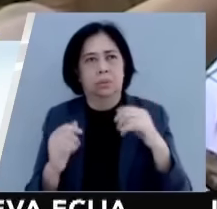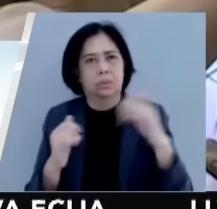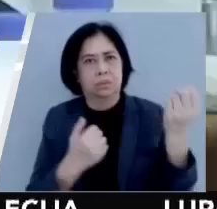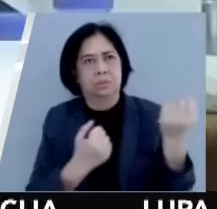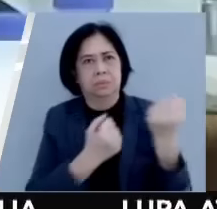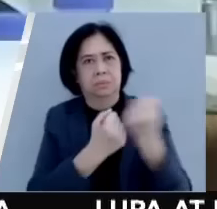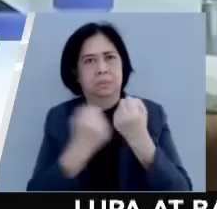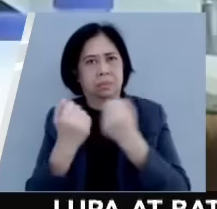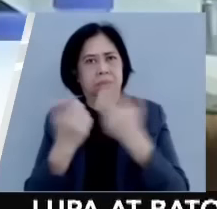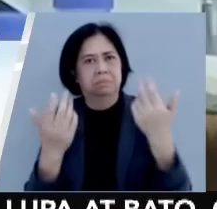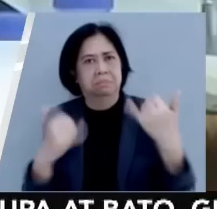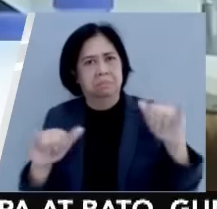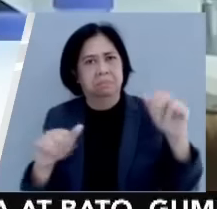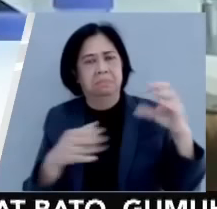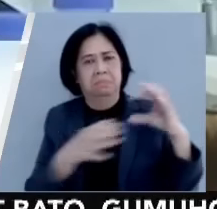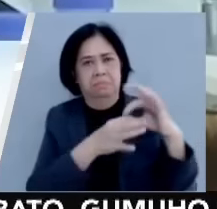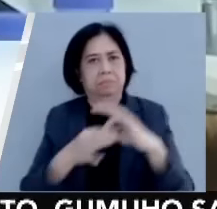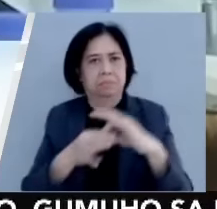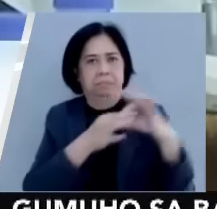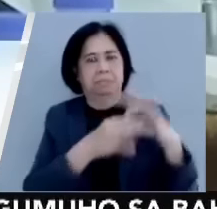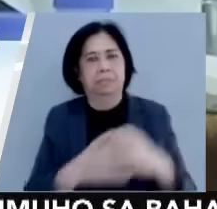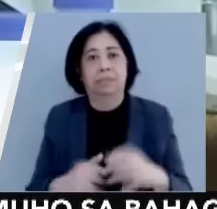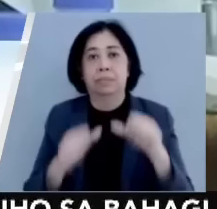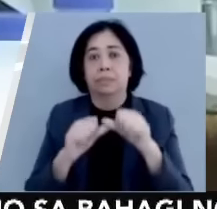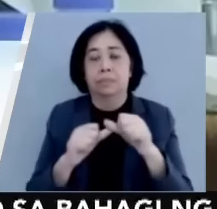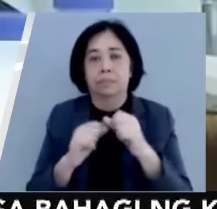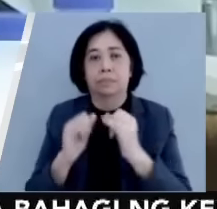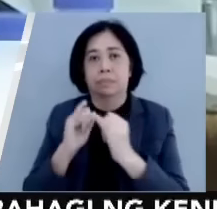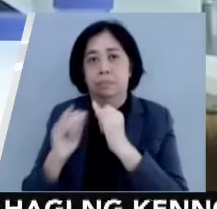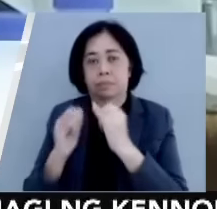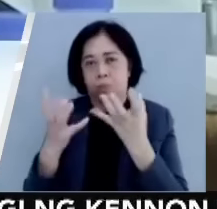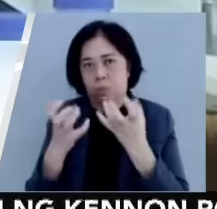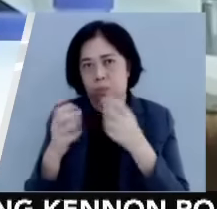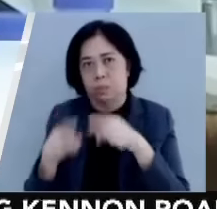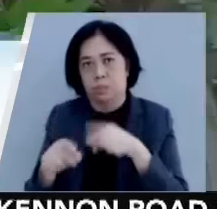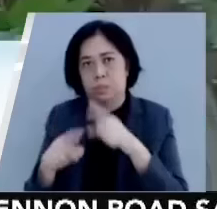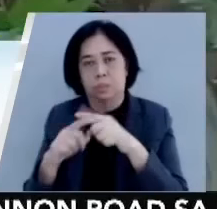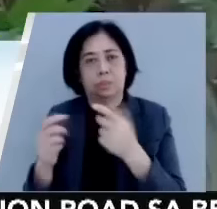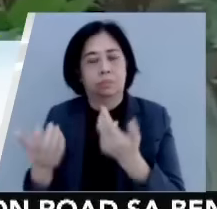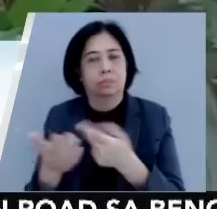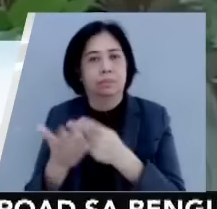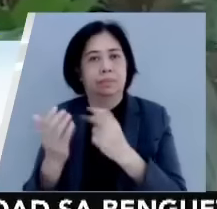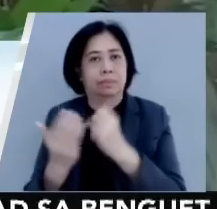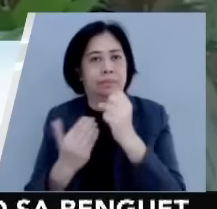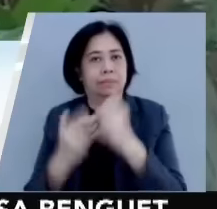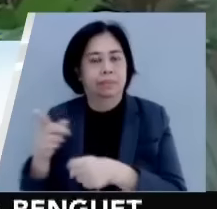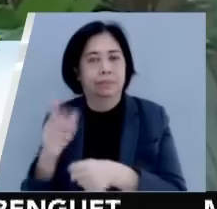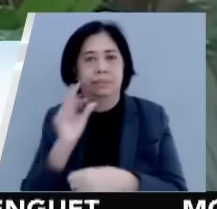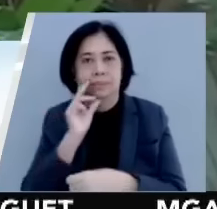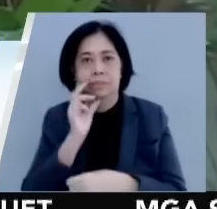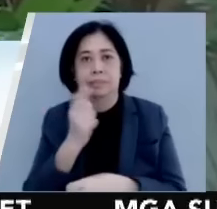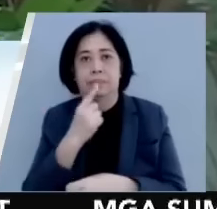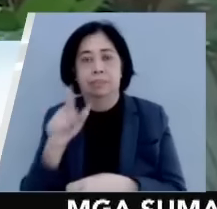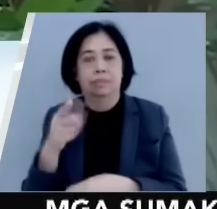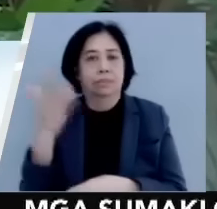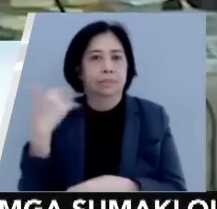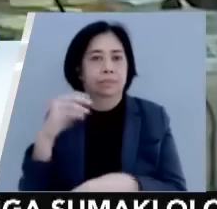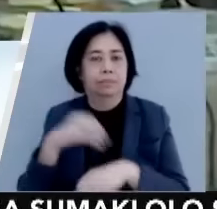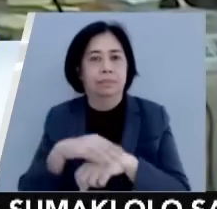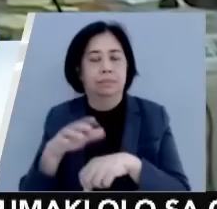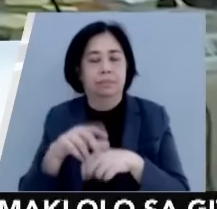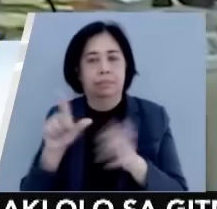applies. Patuloy na kinukuha ng GMA Integrated News ang panig ni Duterte. Sabi naman ng kanyang dating presidential legal